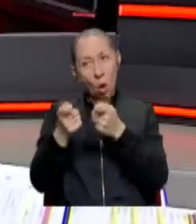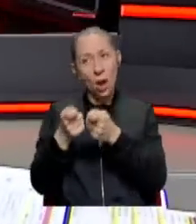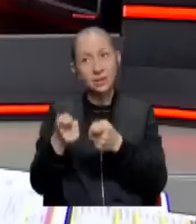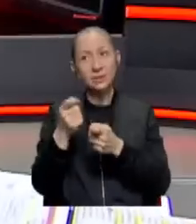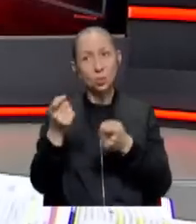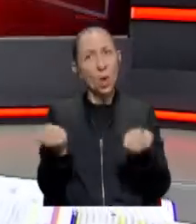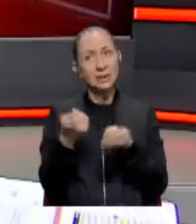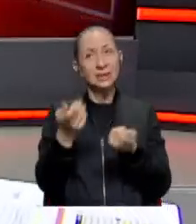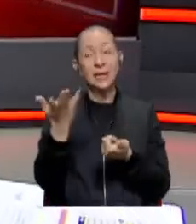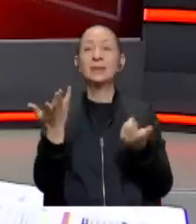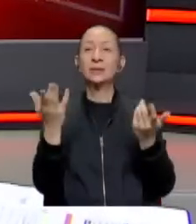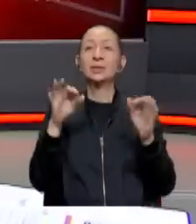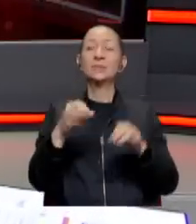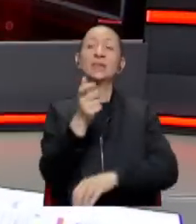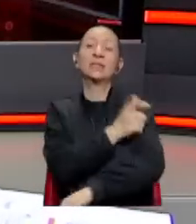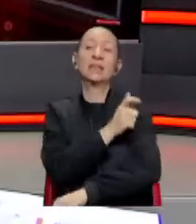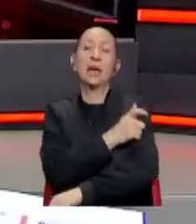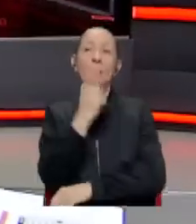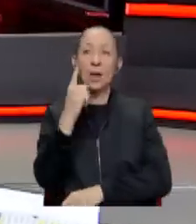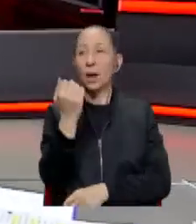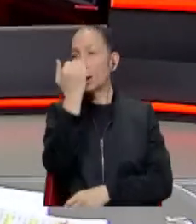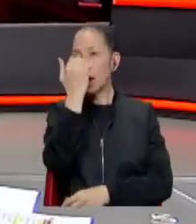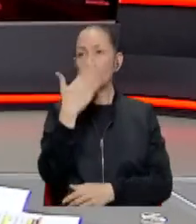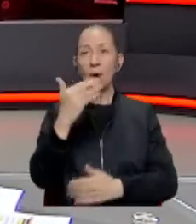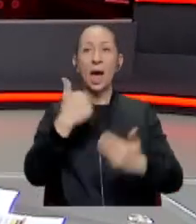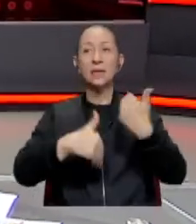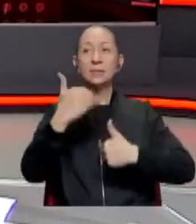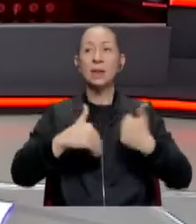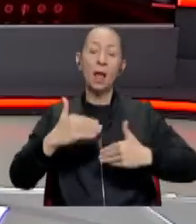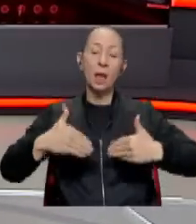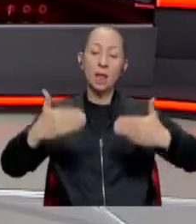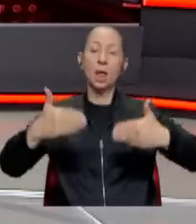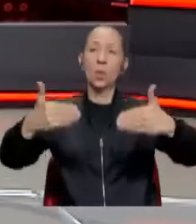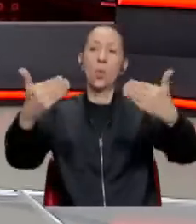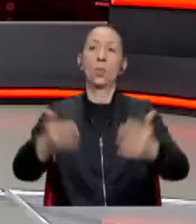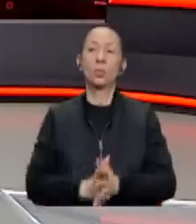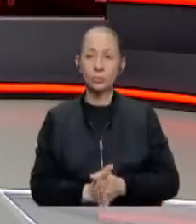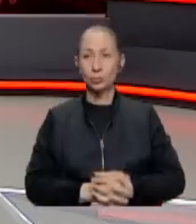Efendim şimdi Kızılay'a bakacağız kan yok ameliyatlar erteleniyor